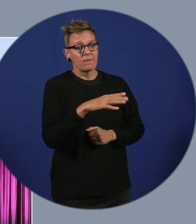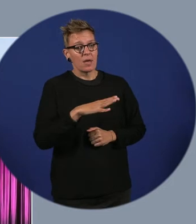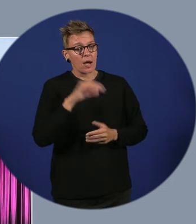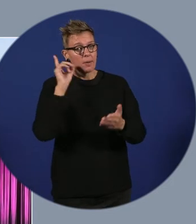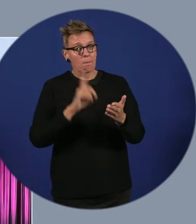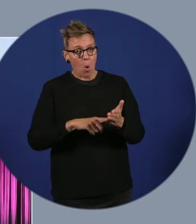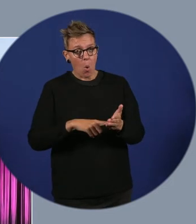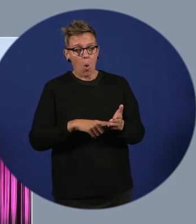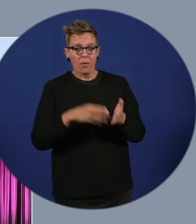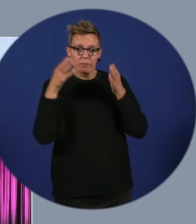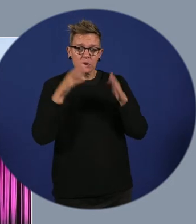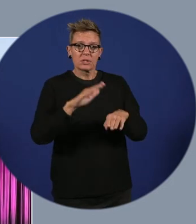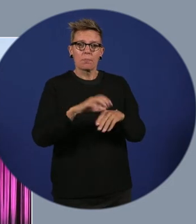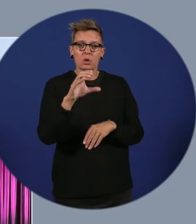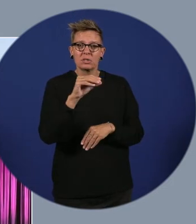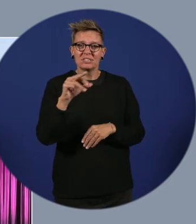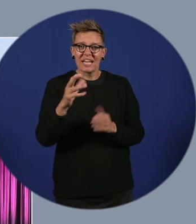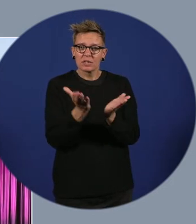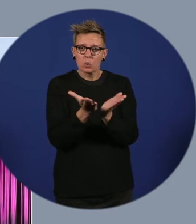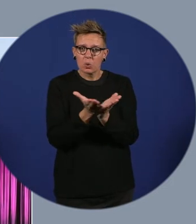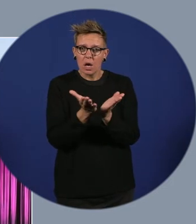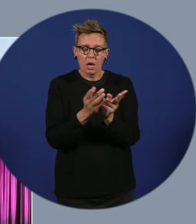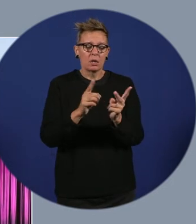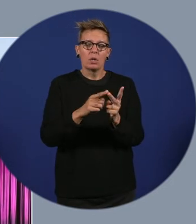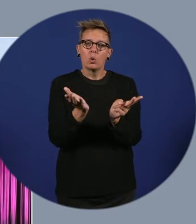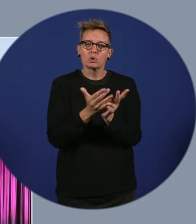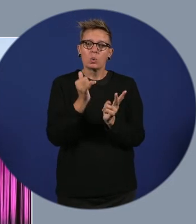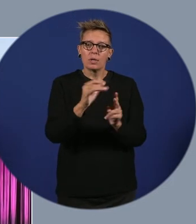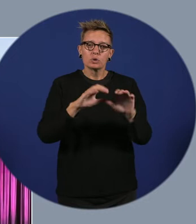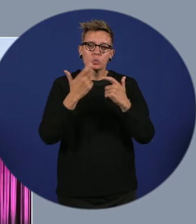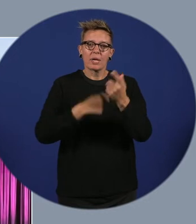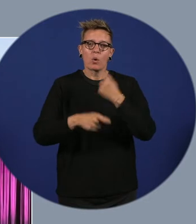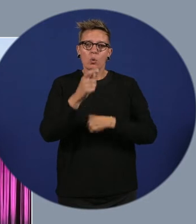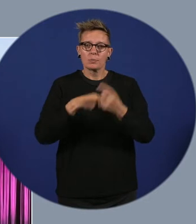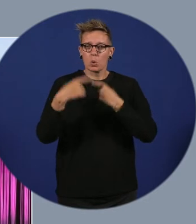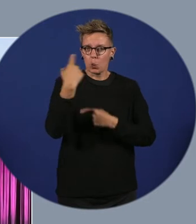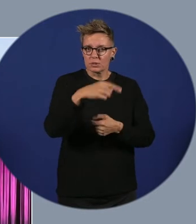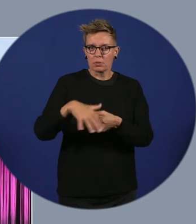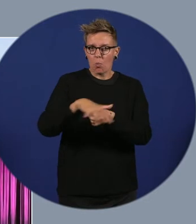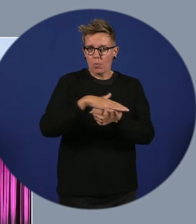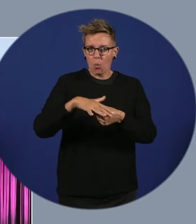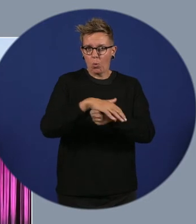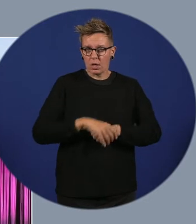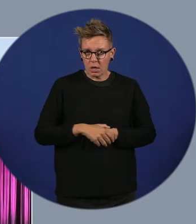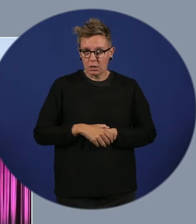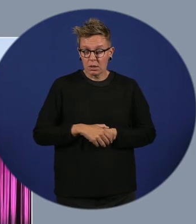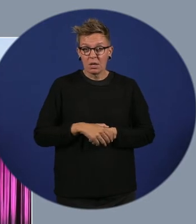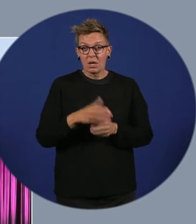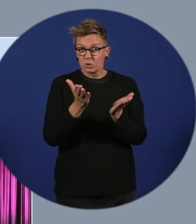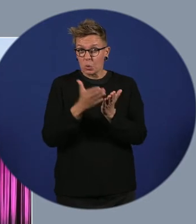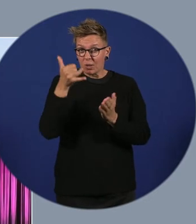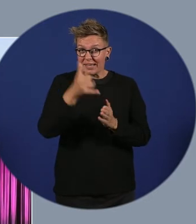till särskolor och sen också till skolor i socioekonomiskt utsatta områden. Och när det gäller just skolor i